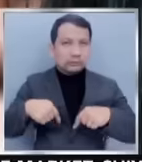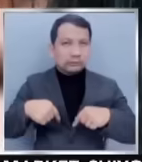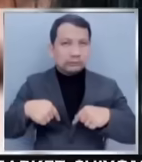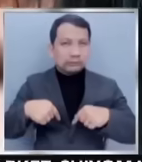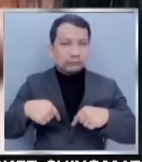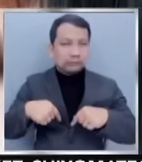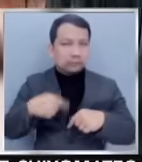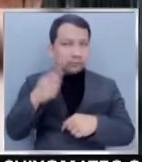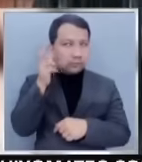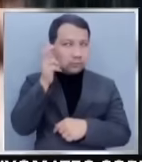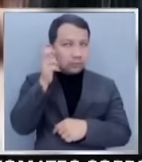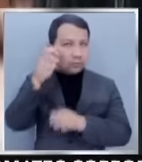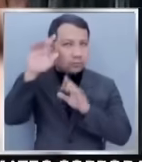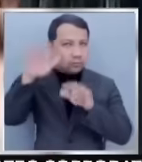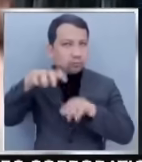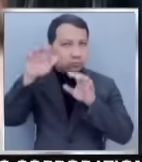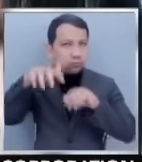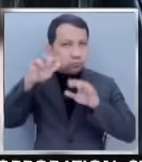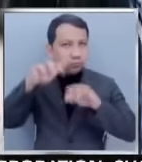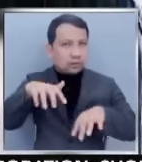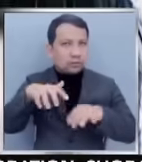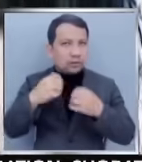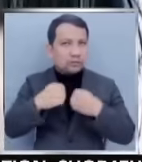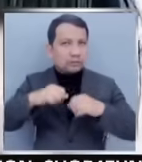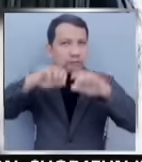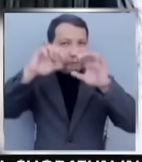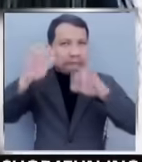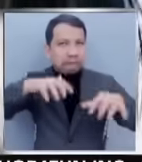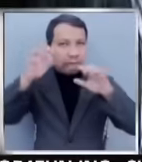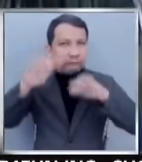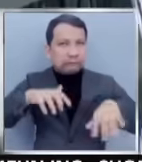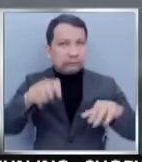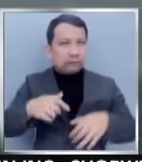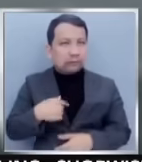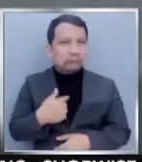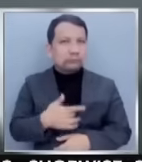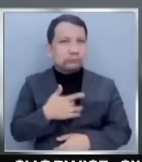ma'am. Yung bugso ng alalakas ng patak ng ulan, nanginginig ako.